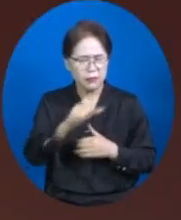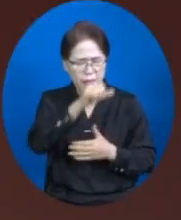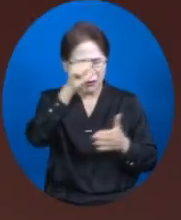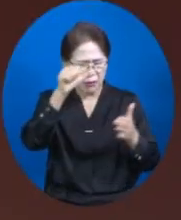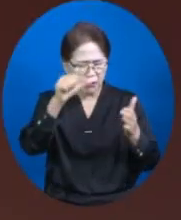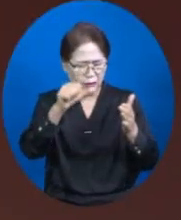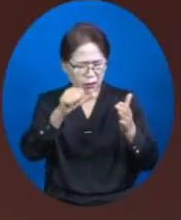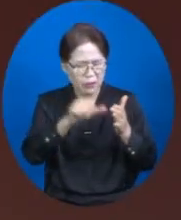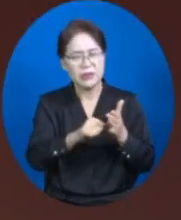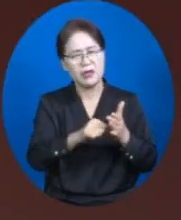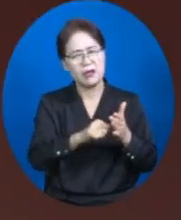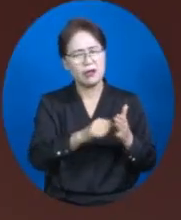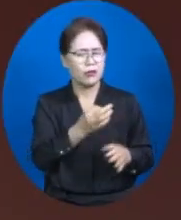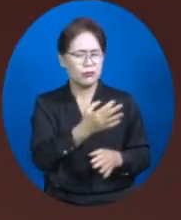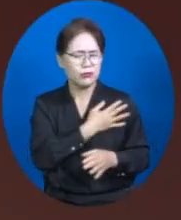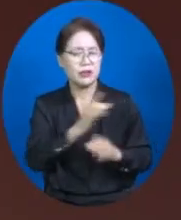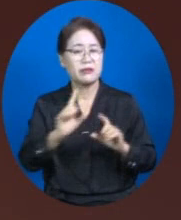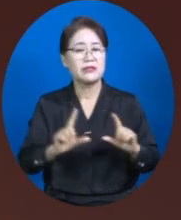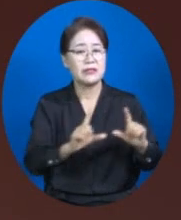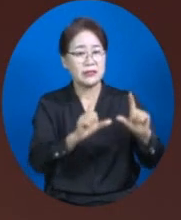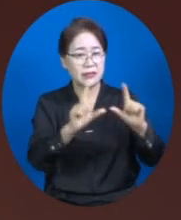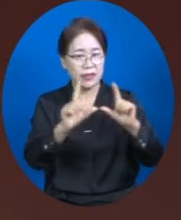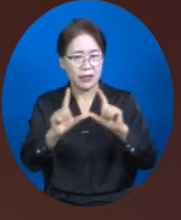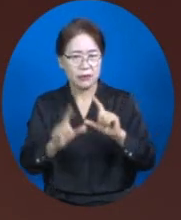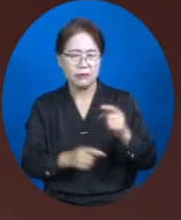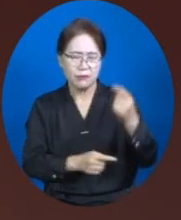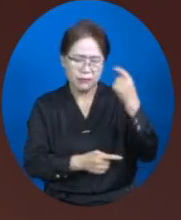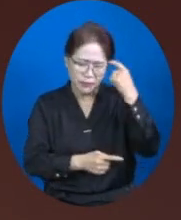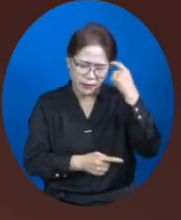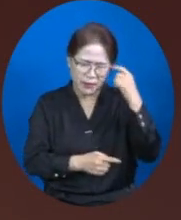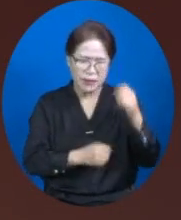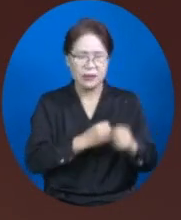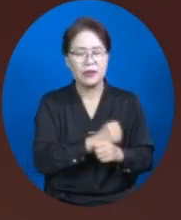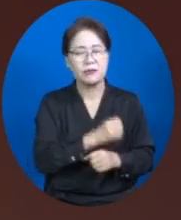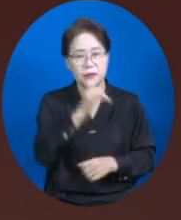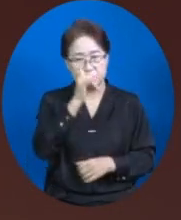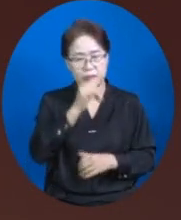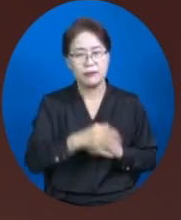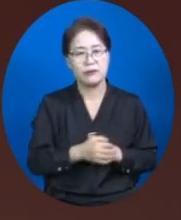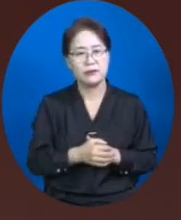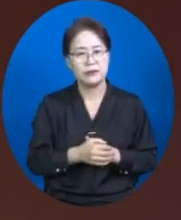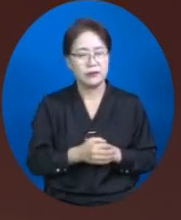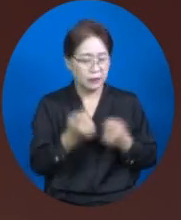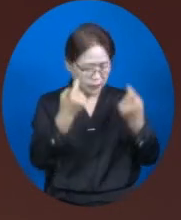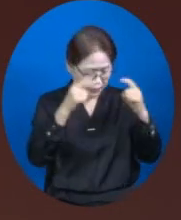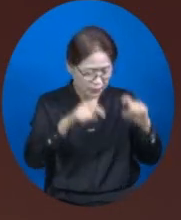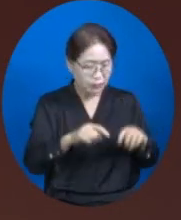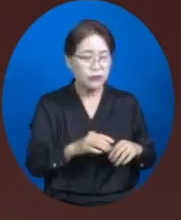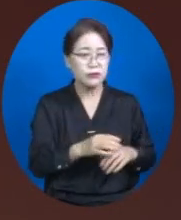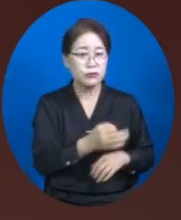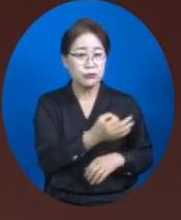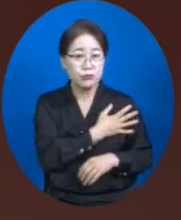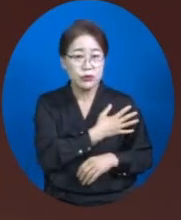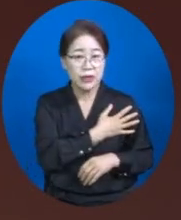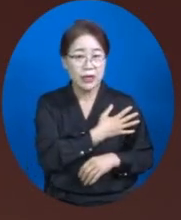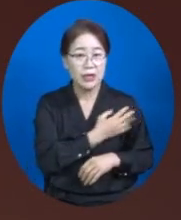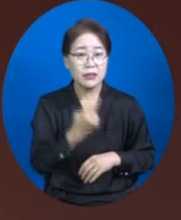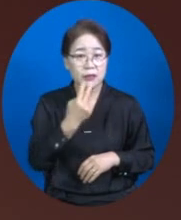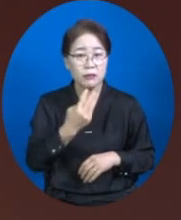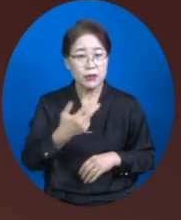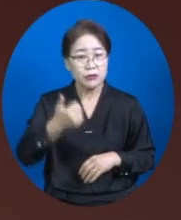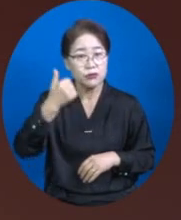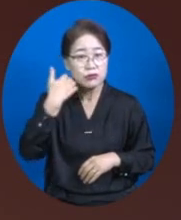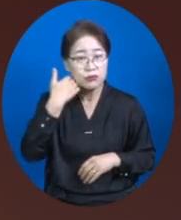평생을 계속 부자로 살 것으로 생각하고 있었다는 거죠 어리석은이 부자는 생명의 주인이 자기